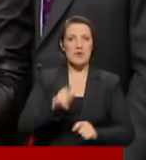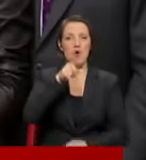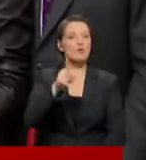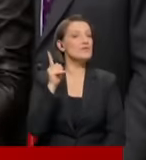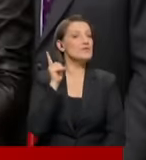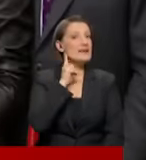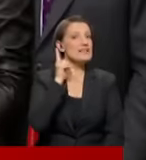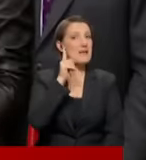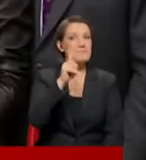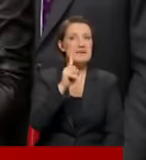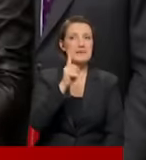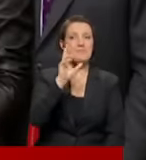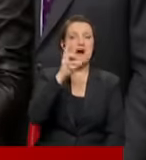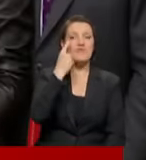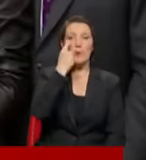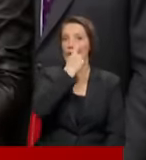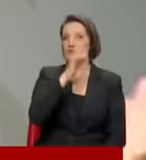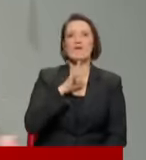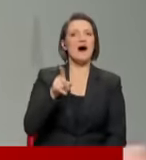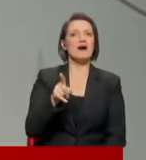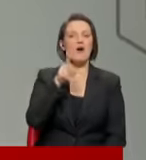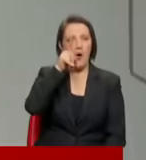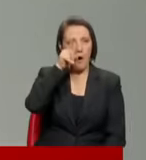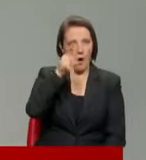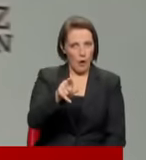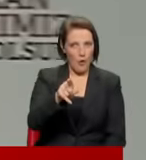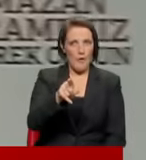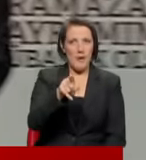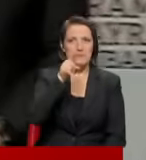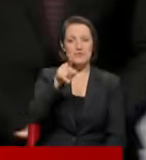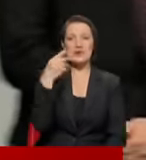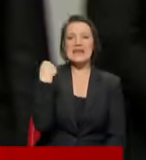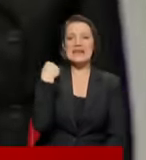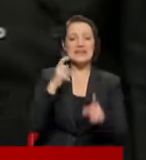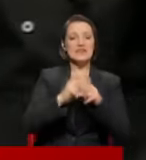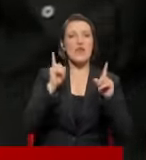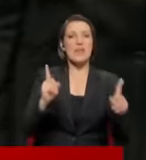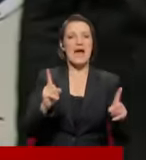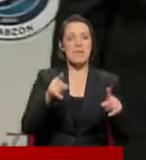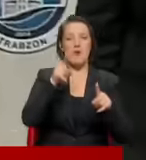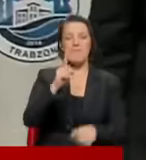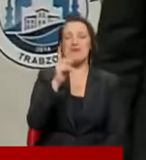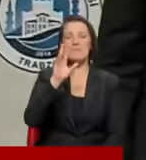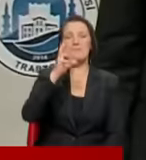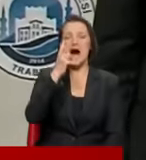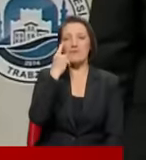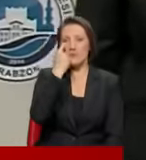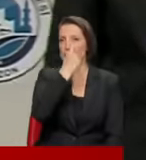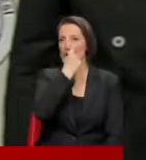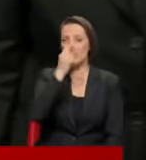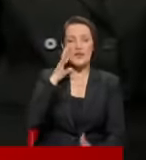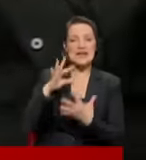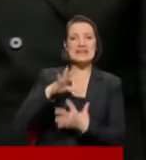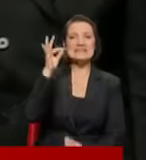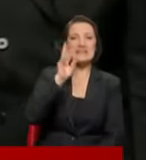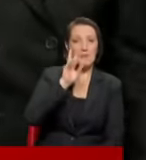Onu dinleyen bir çift mavi göz var. İşte bu yeni dönem o bir çift mavi gözün